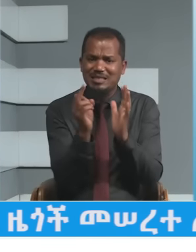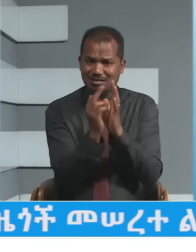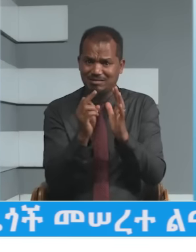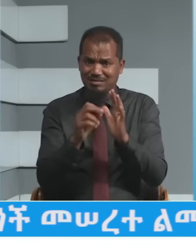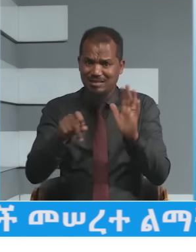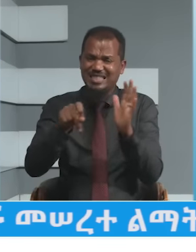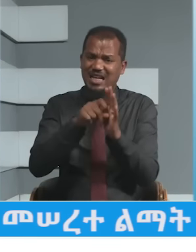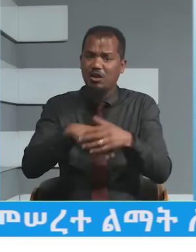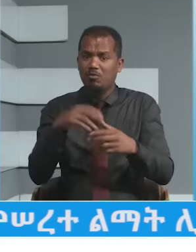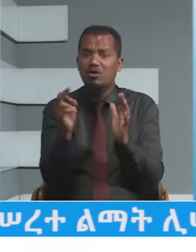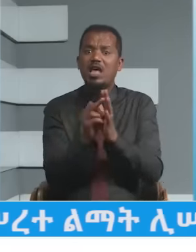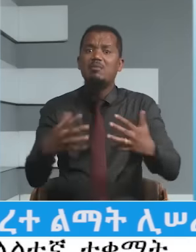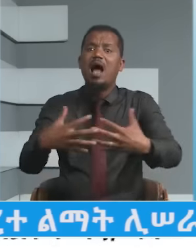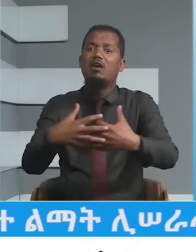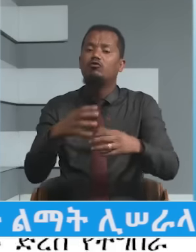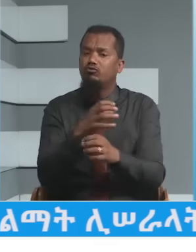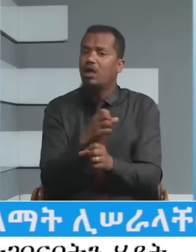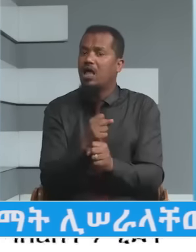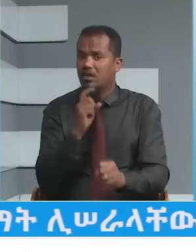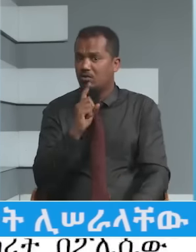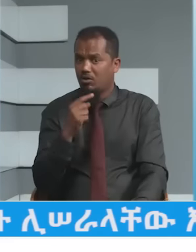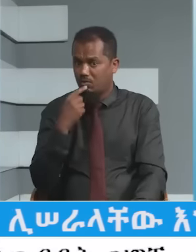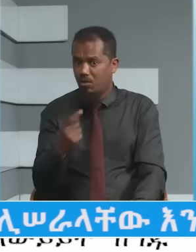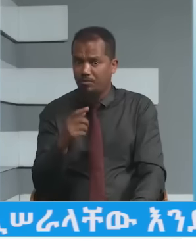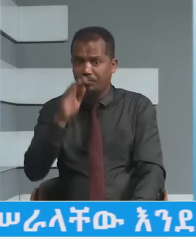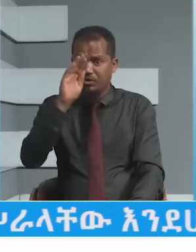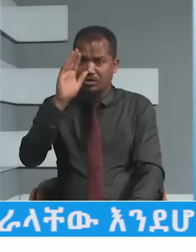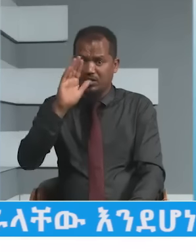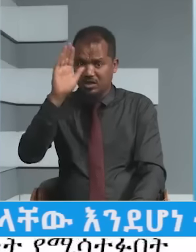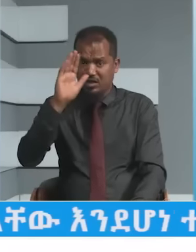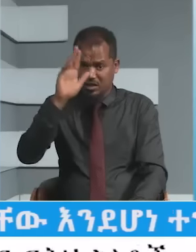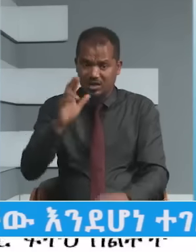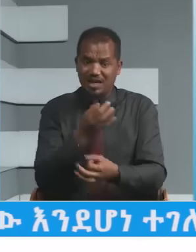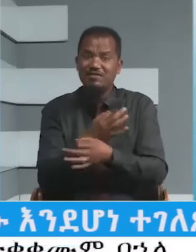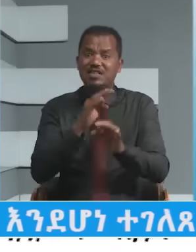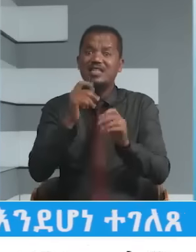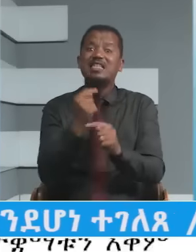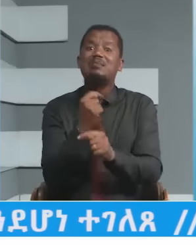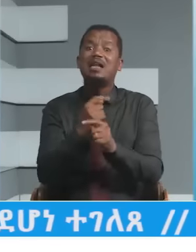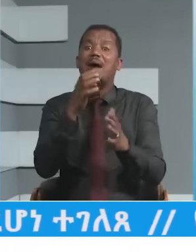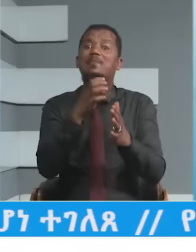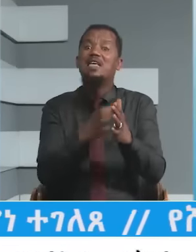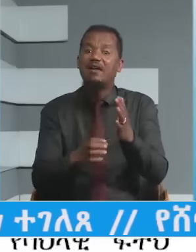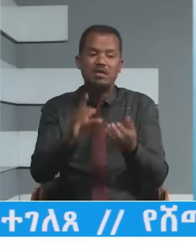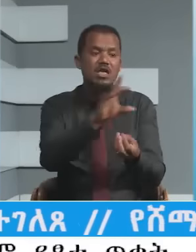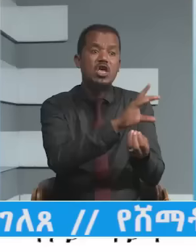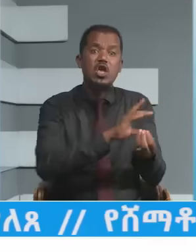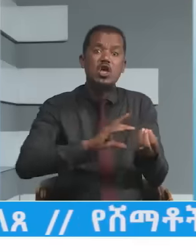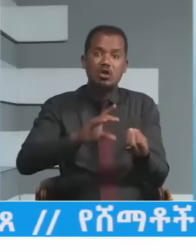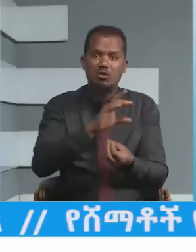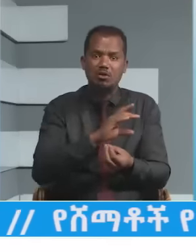የሚደነገጉ የህግ ማዕቀፎችን ያካተተ ነው ተብሏል። የሽግግር ፍትህ የትግበራ ምዕራፍ ሂደት